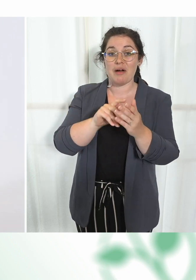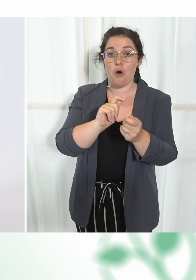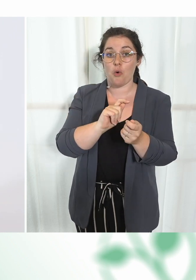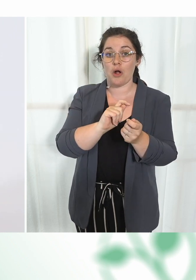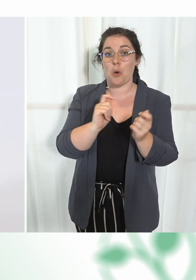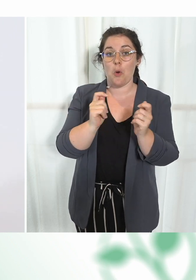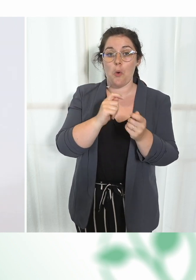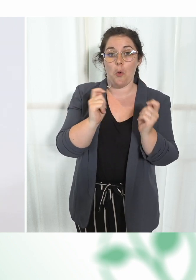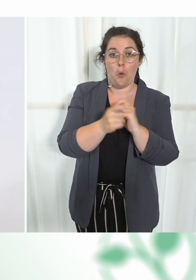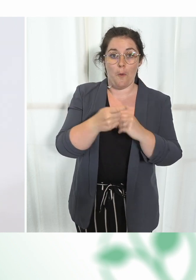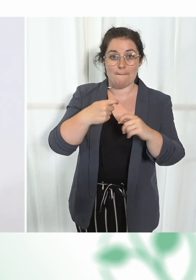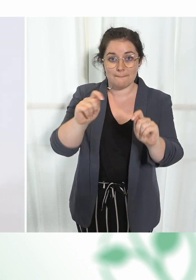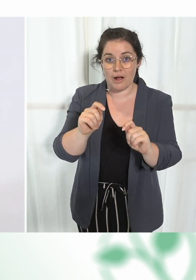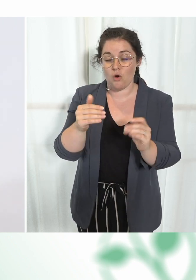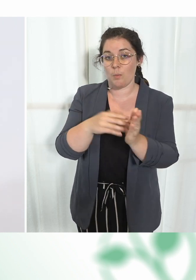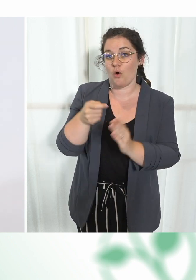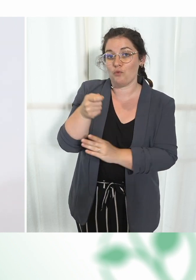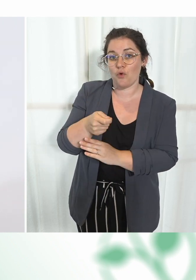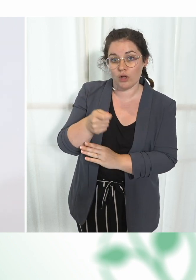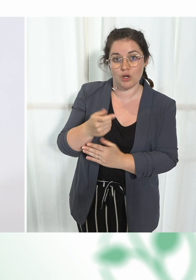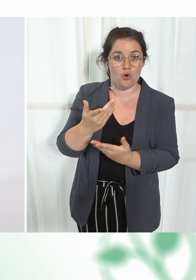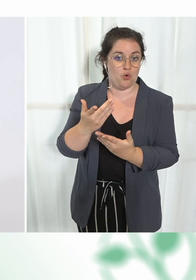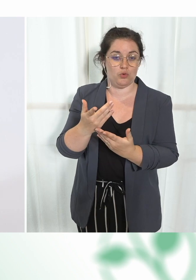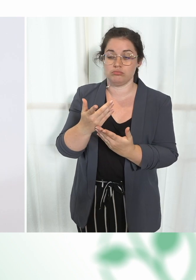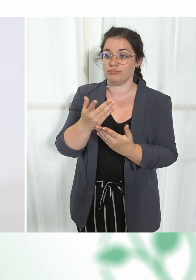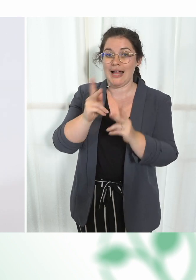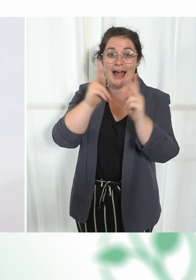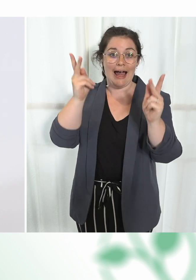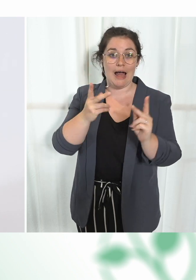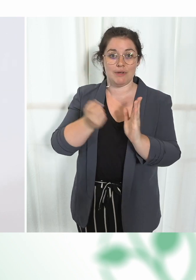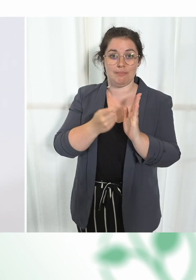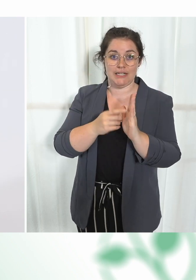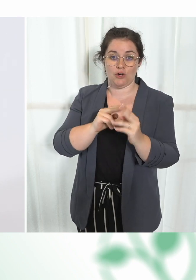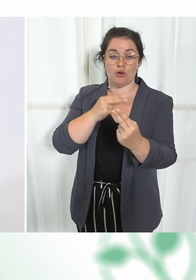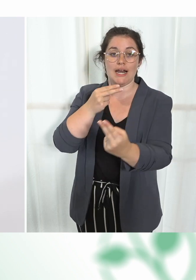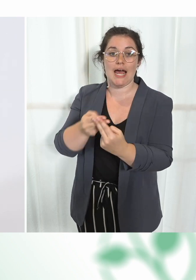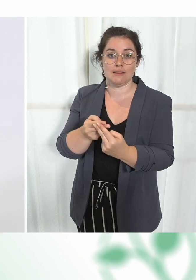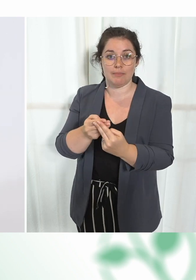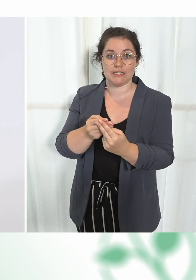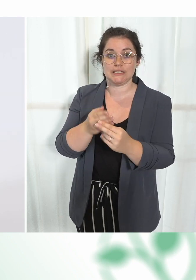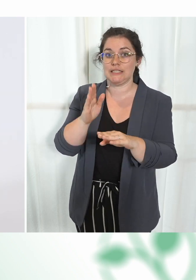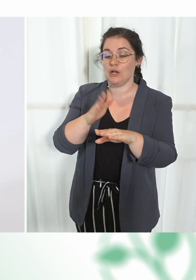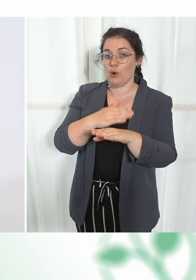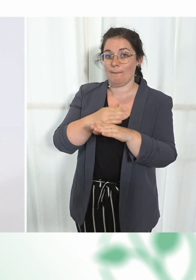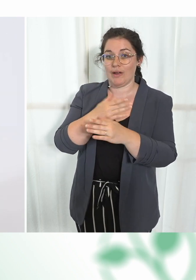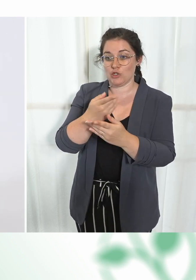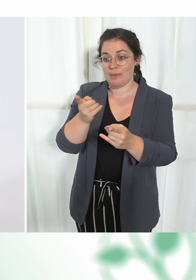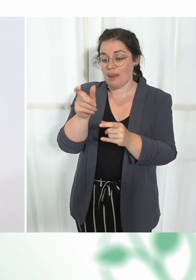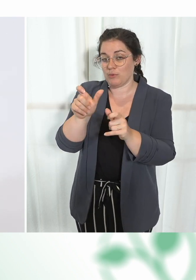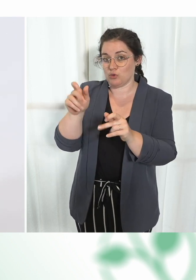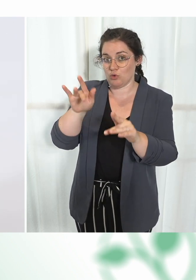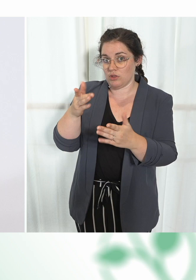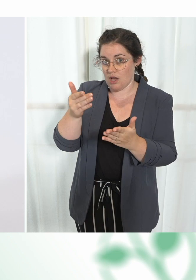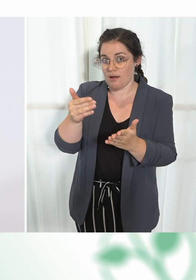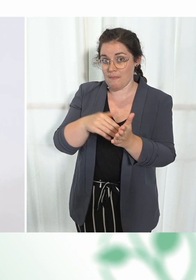sind, dass vielleicht Förderungen in Anspruch genommen werden müssen, um Rahmenbedingungen einmal herzustellen, wenn man einen Kandidaten, eine Kandidatin hat, aber man sich denkt,